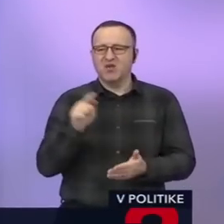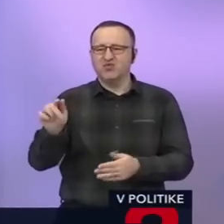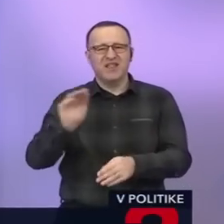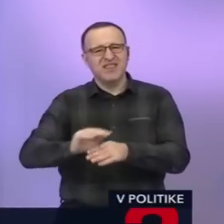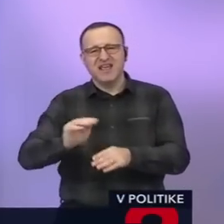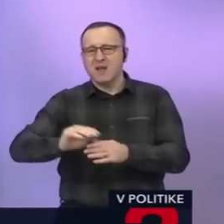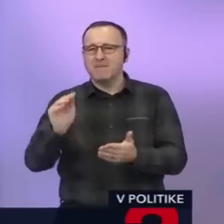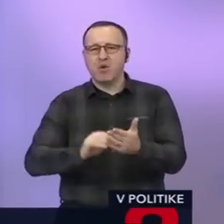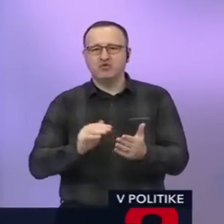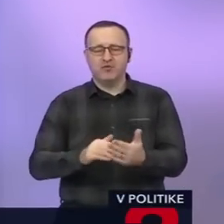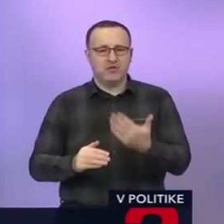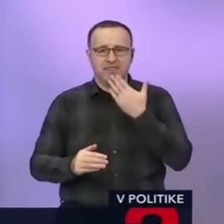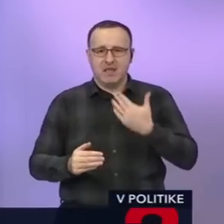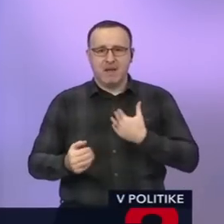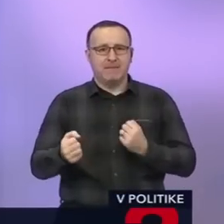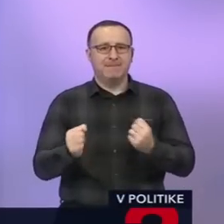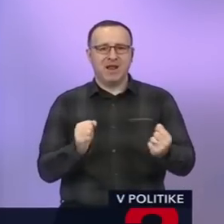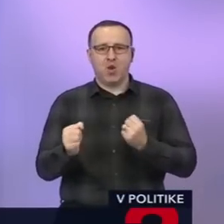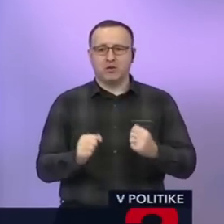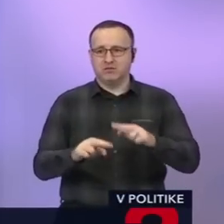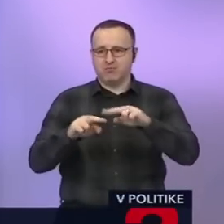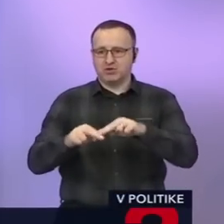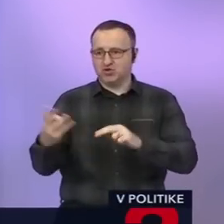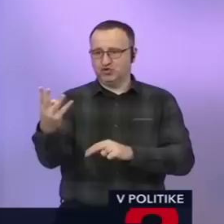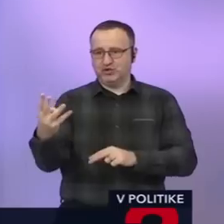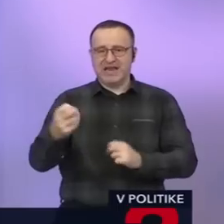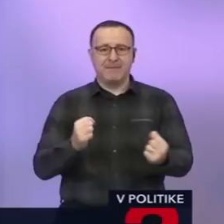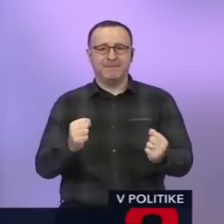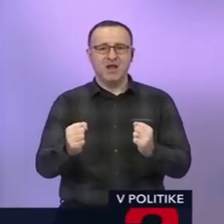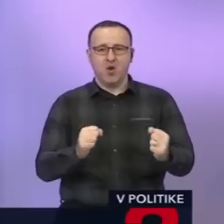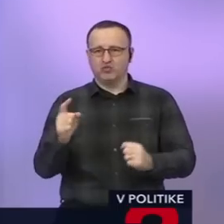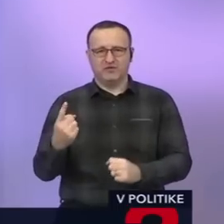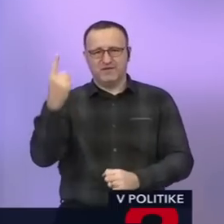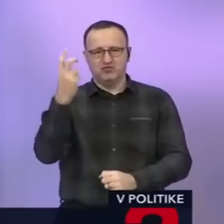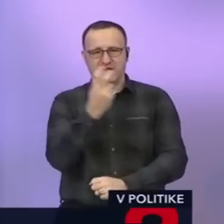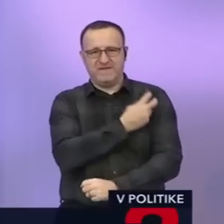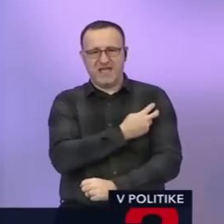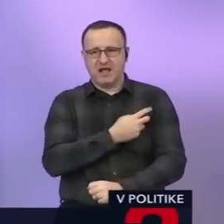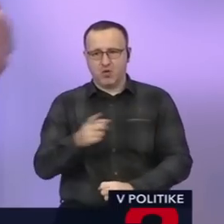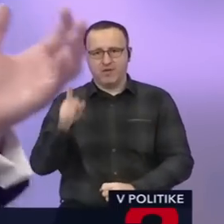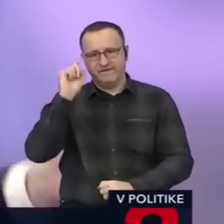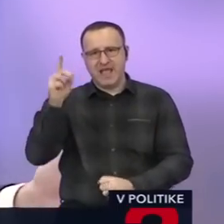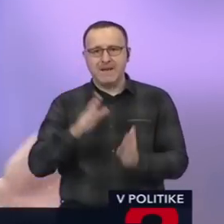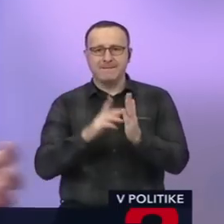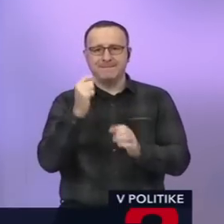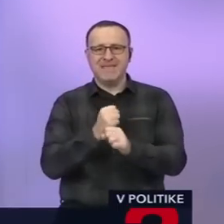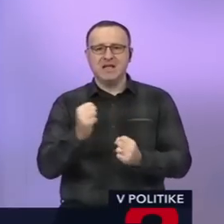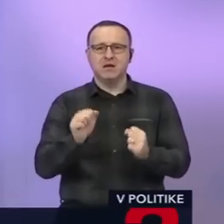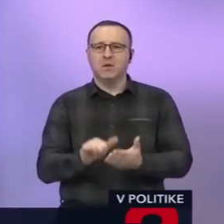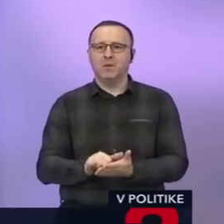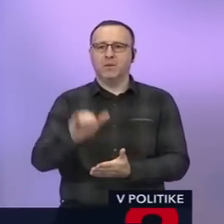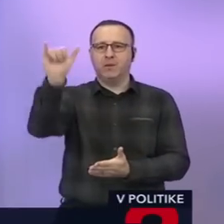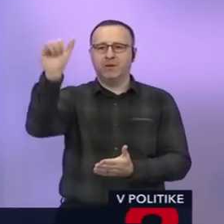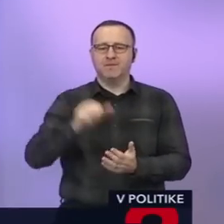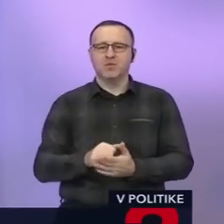my už nemáme ani pilotov. Máme posledných 4 pilotov, ktorí by na tom boli schopní lietať, majú vysoký vek už na pilotov a už za bývalé vlády sa rozhodlo, že noví sa